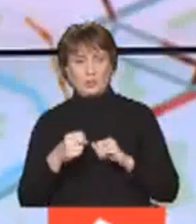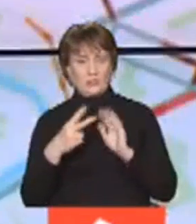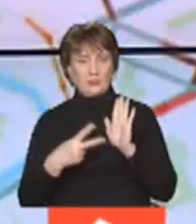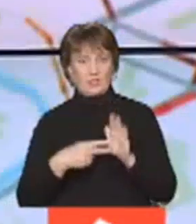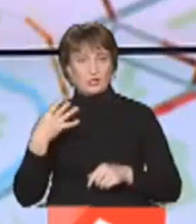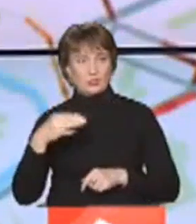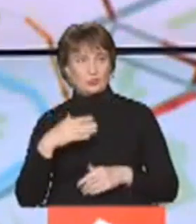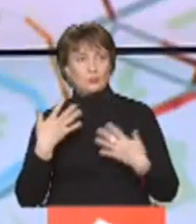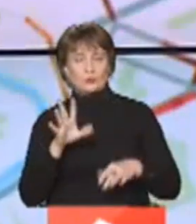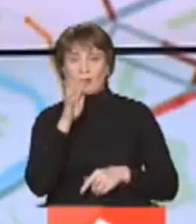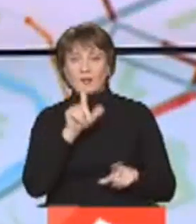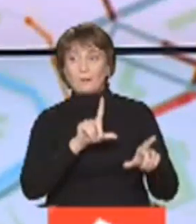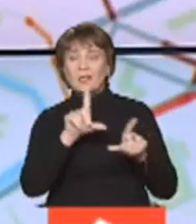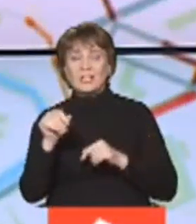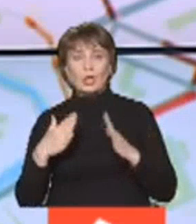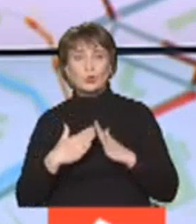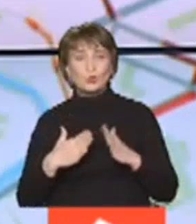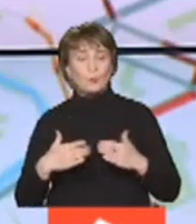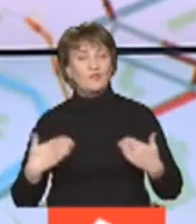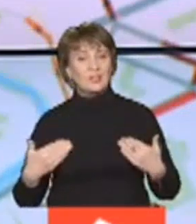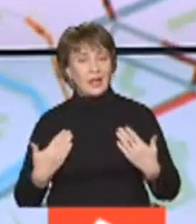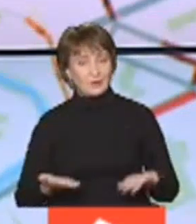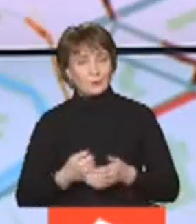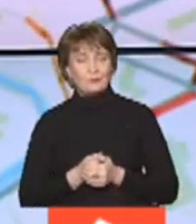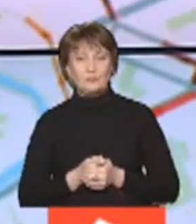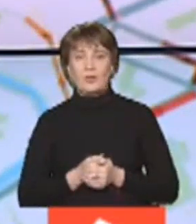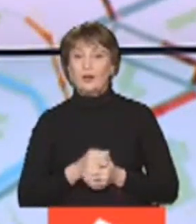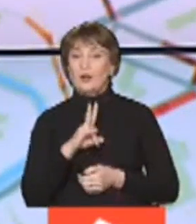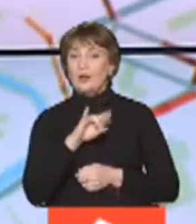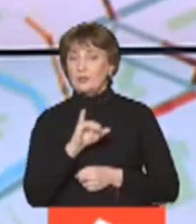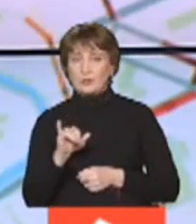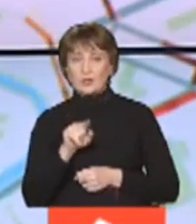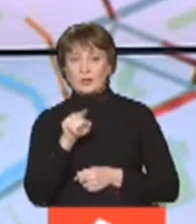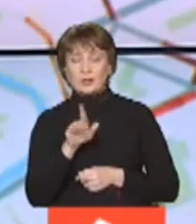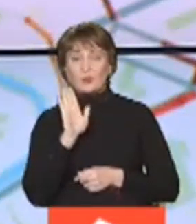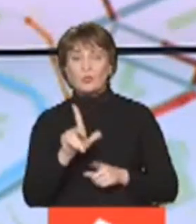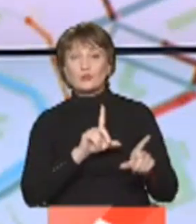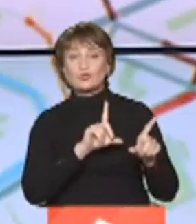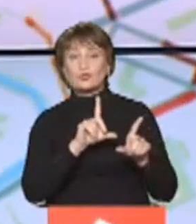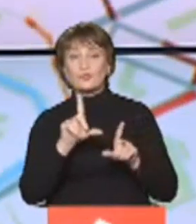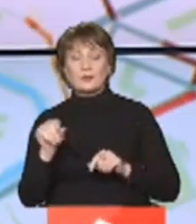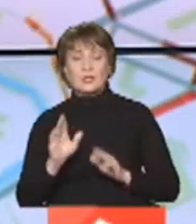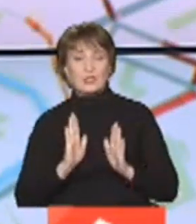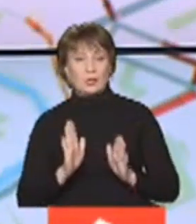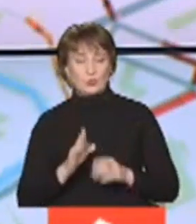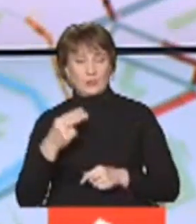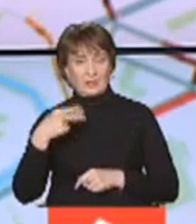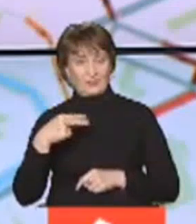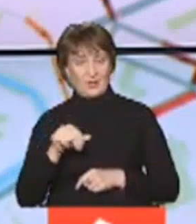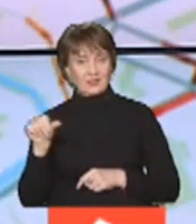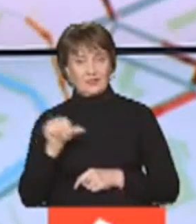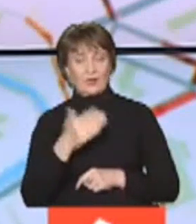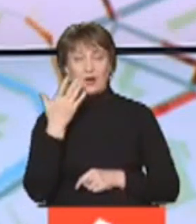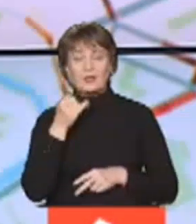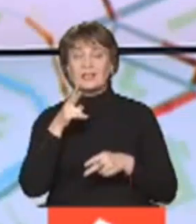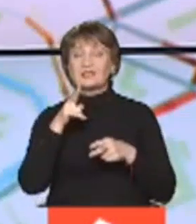вже ж час виїжджати додому. Мар'яну, вітаємо тебе. Ні, Наталко, насправді ти будеш виїжджати тільки через 20 хвилин, коли завершиться